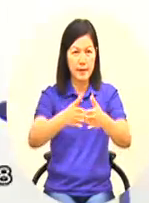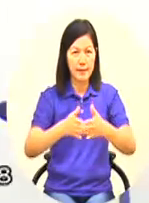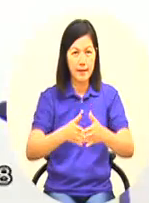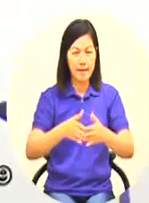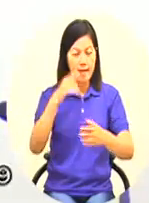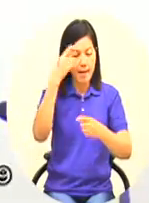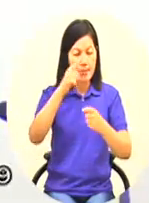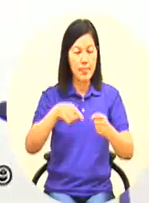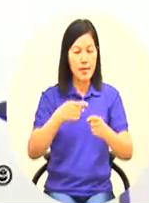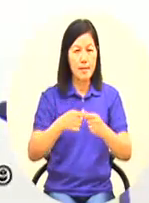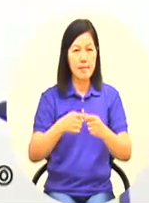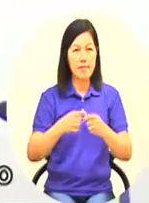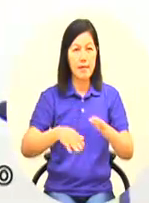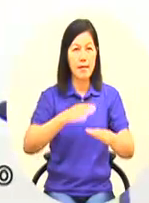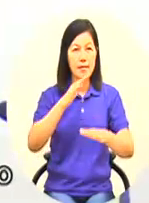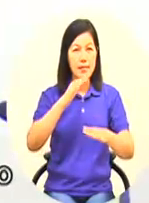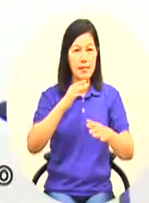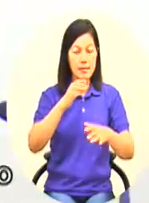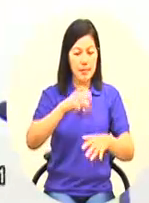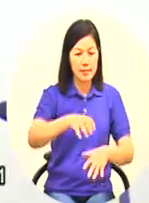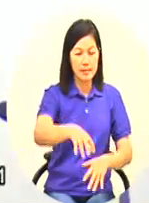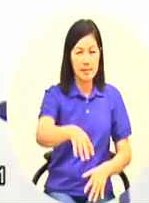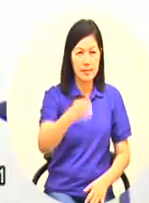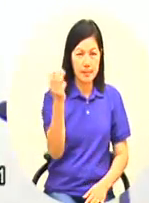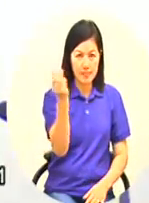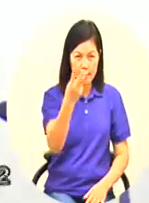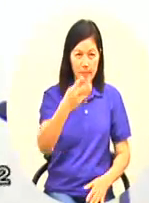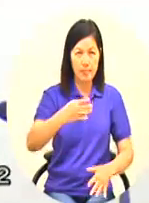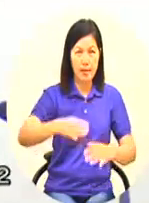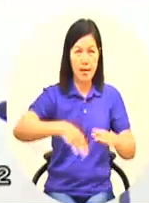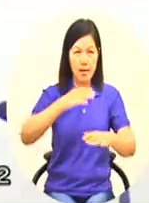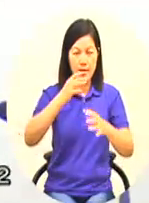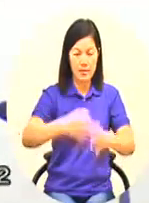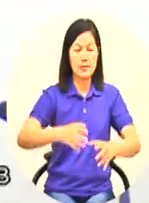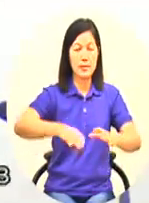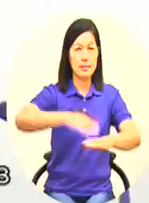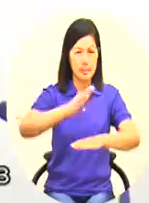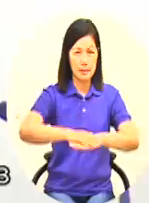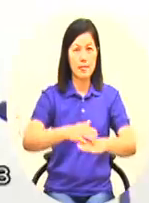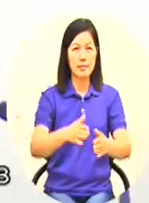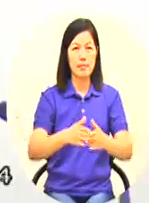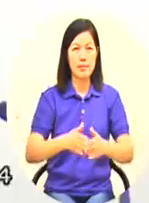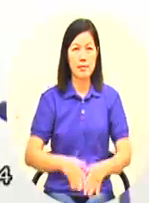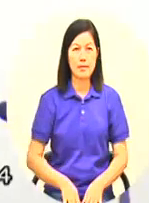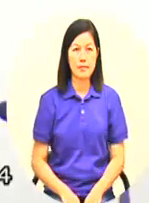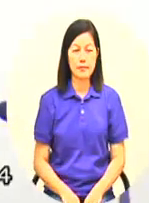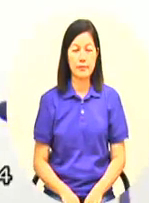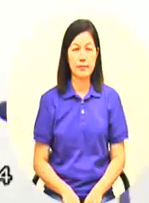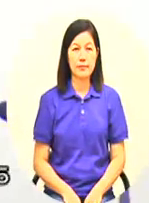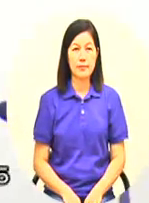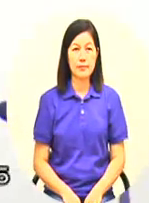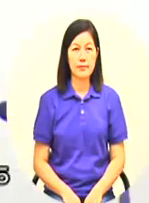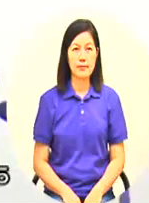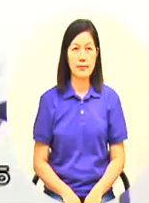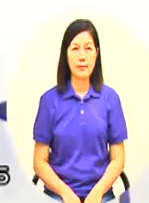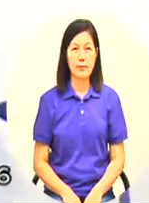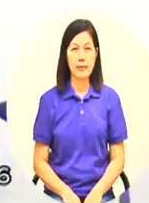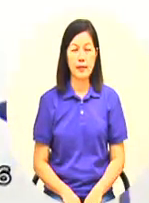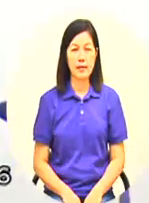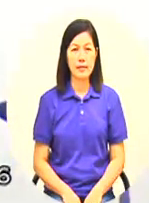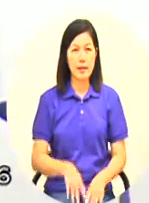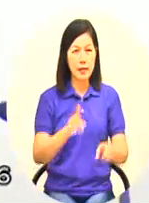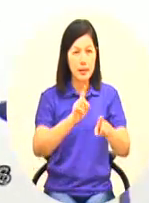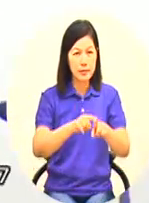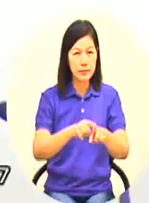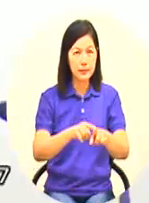年要完成300站，好，300个站的自行车租赁站。那在这里，我也希望说能够依照需要的